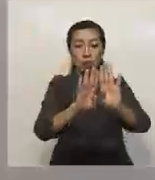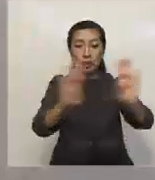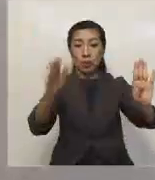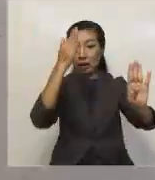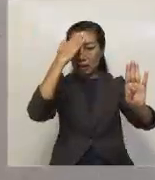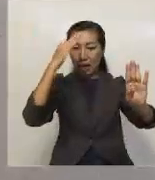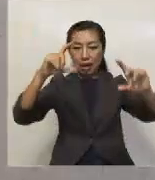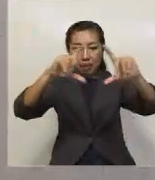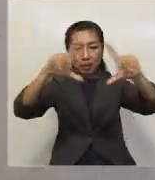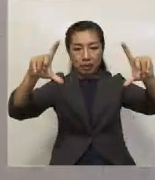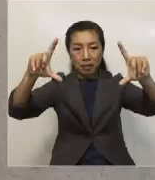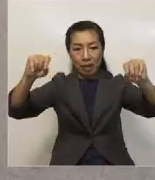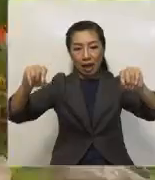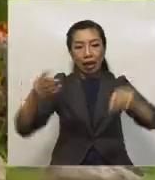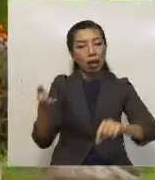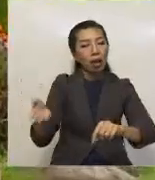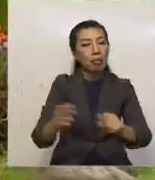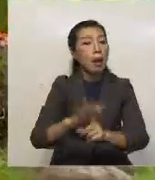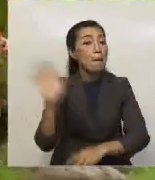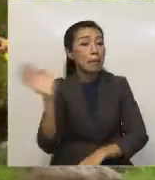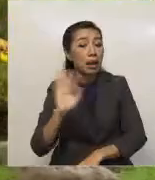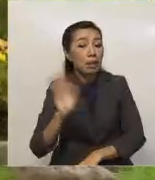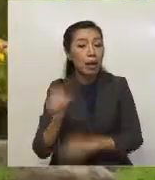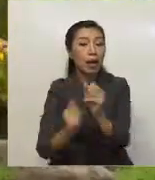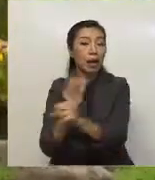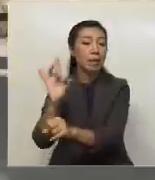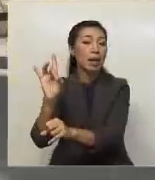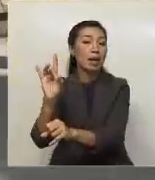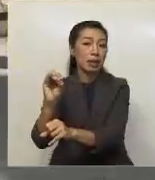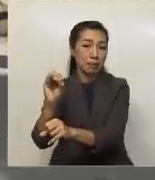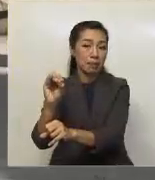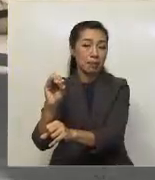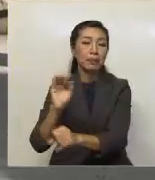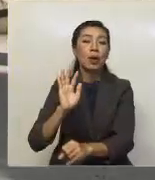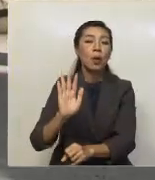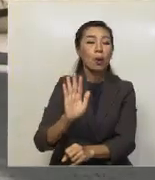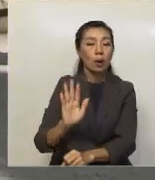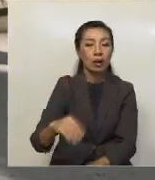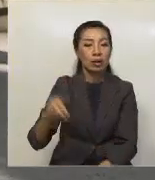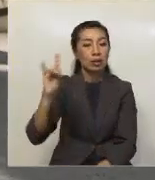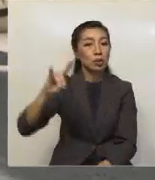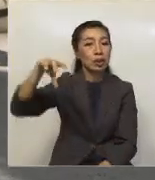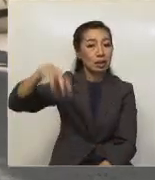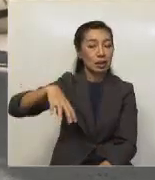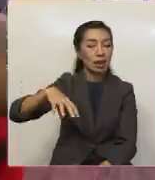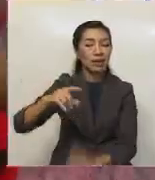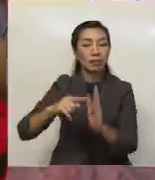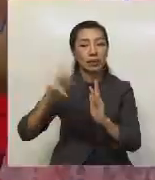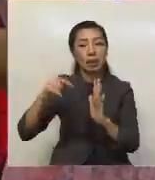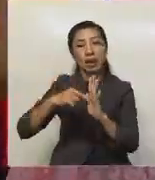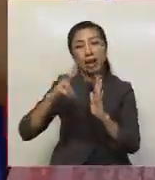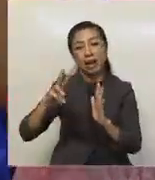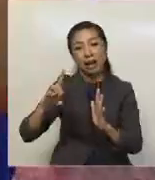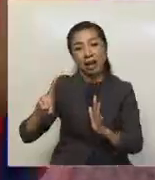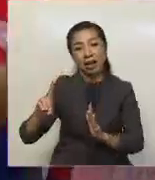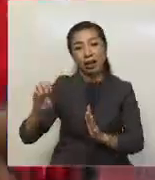ปีเขาดินวนาไว้ให้ประชาชนถ่ายภาพส่งท้ายเป็นที่ระลึกด้วยนะคะพร้อมกับจำหน่ายของที่